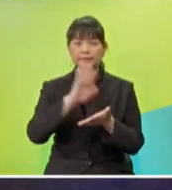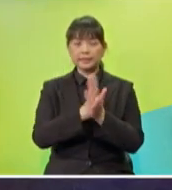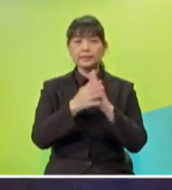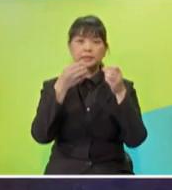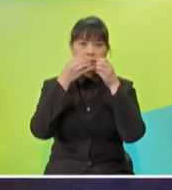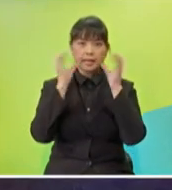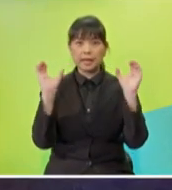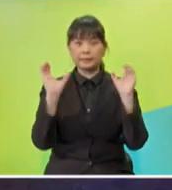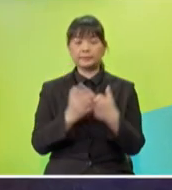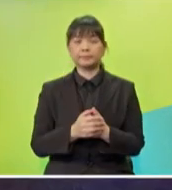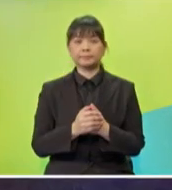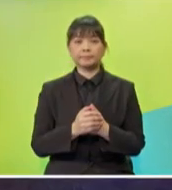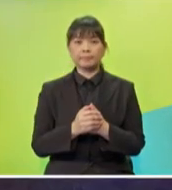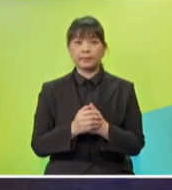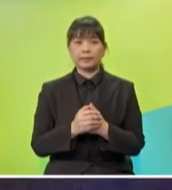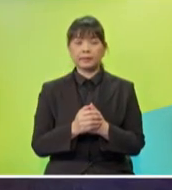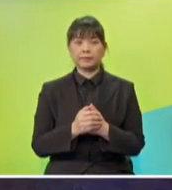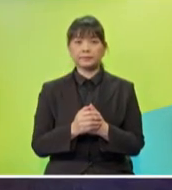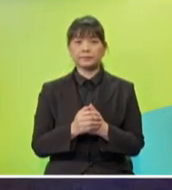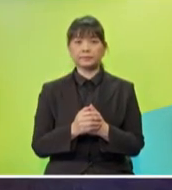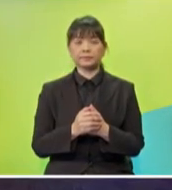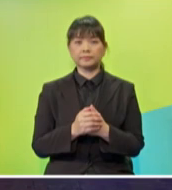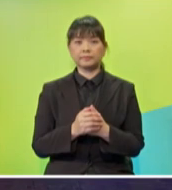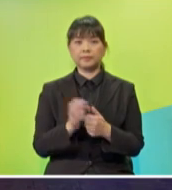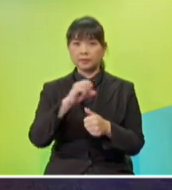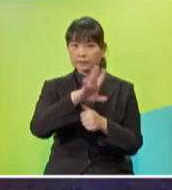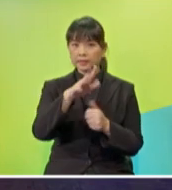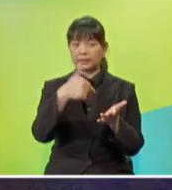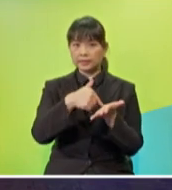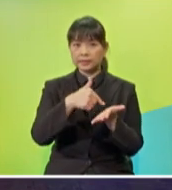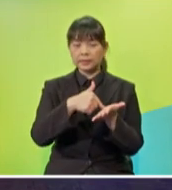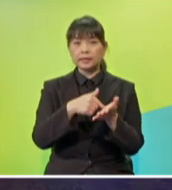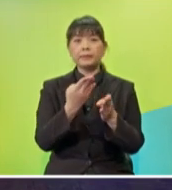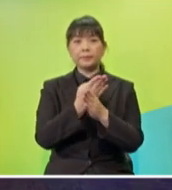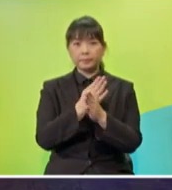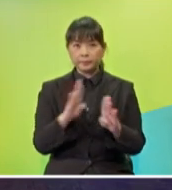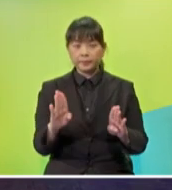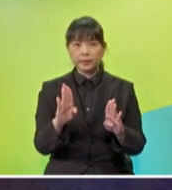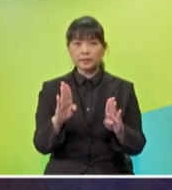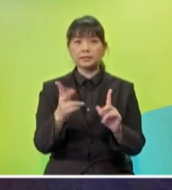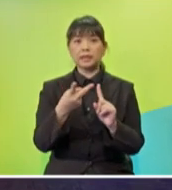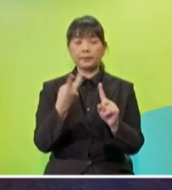yang kedua kesannya bebas daripada masalah